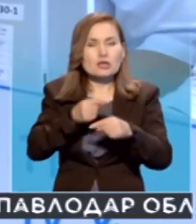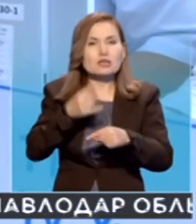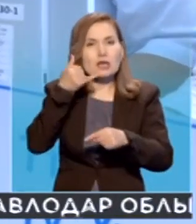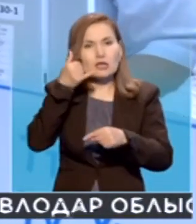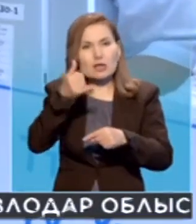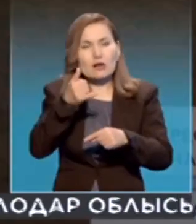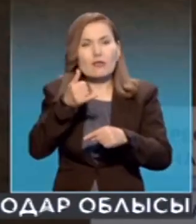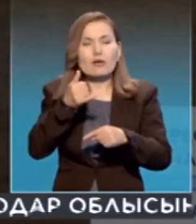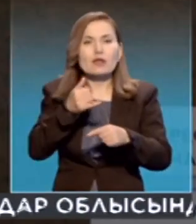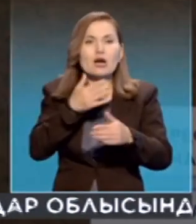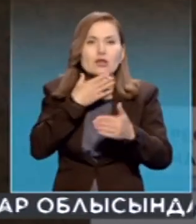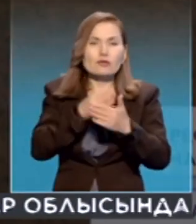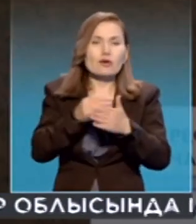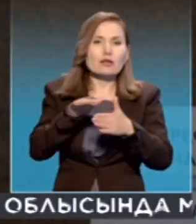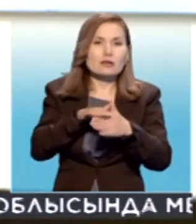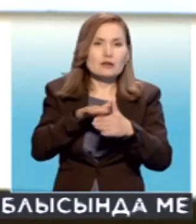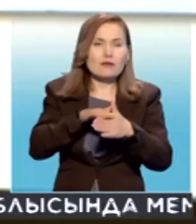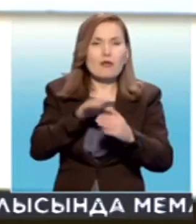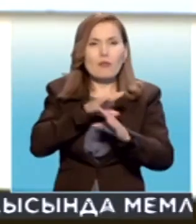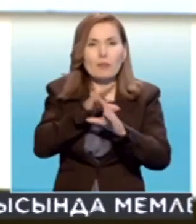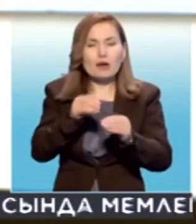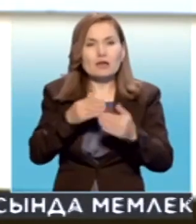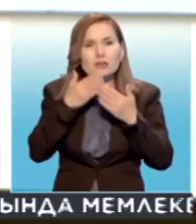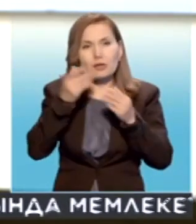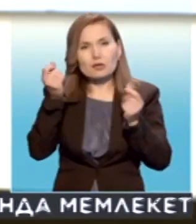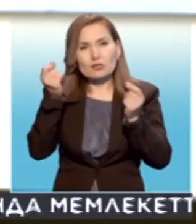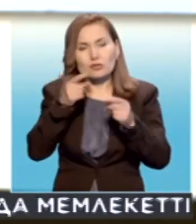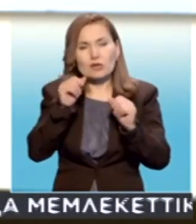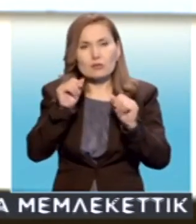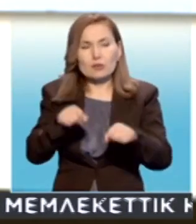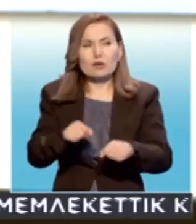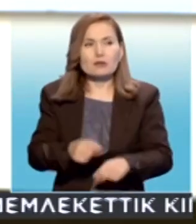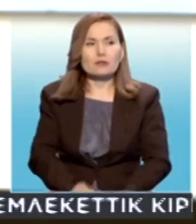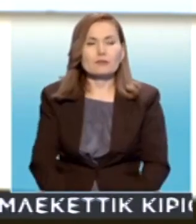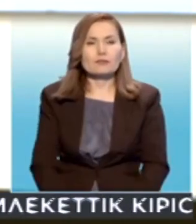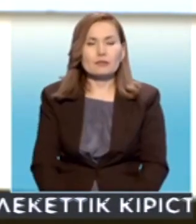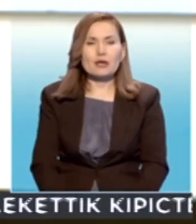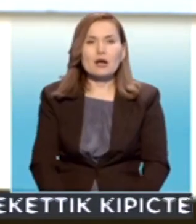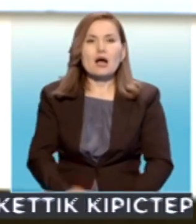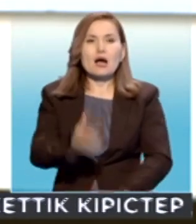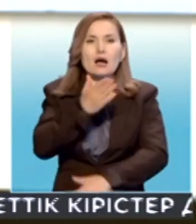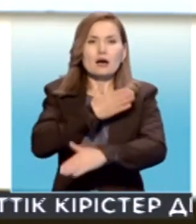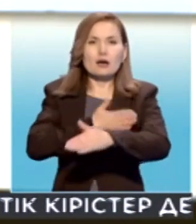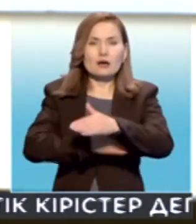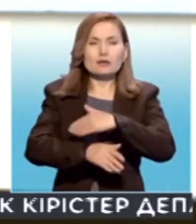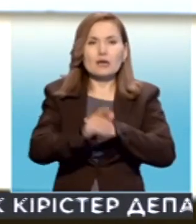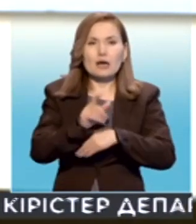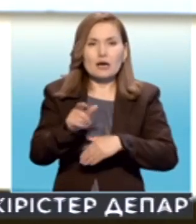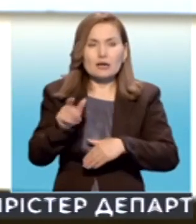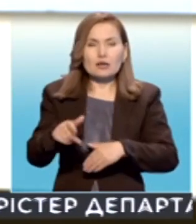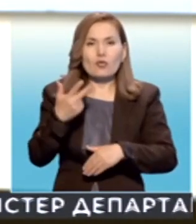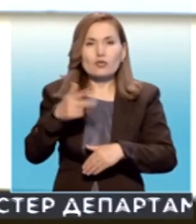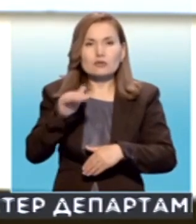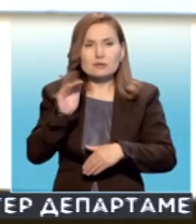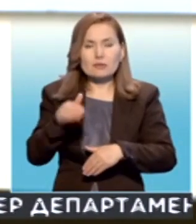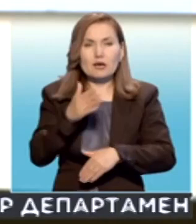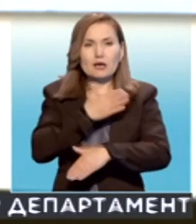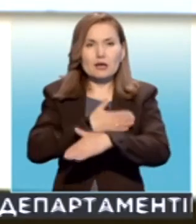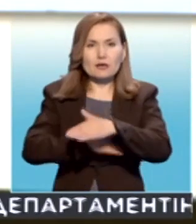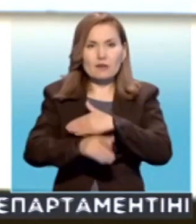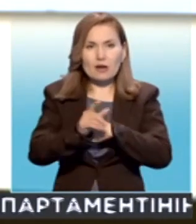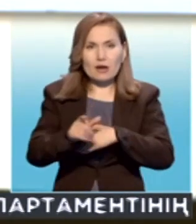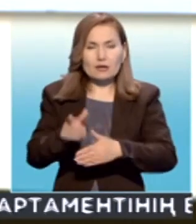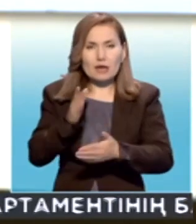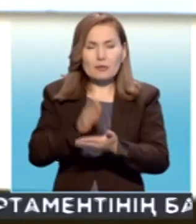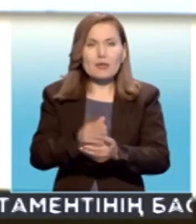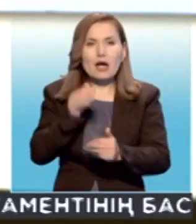тізімде бар жоғын алдын ала анықтай алады. Шымкент қаласында 30 мыңға жуық мүмкіндігі шектеулі азаматтар бар. Сондықтан да